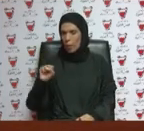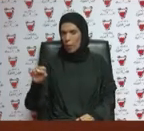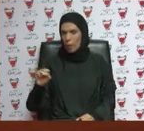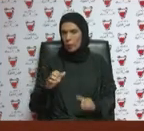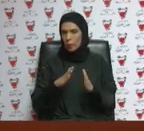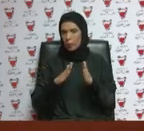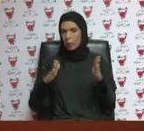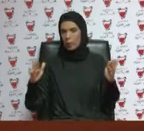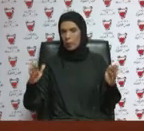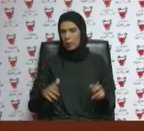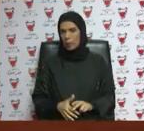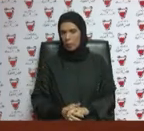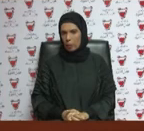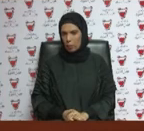الكبيرة؟